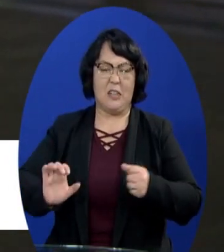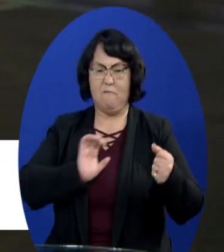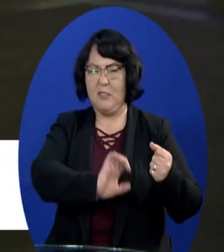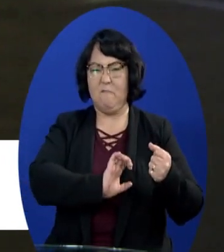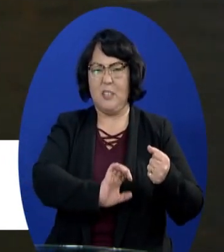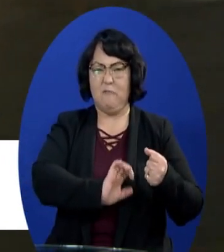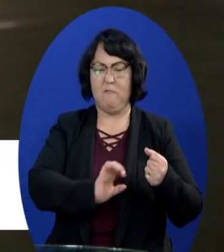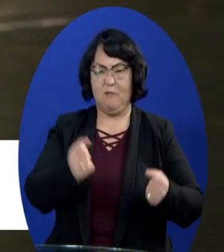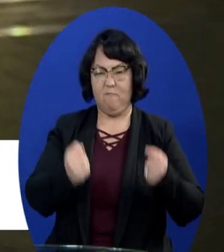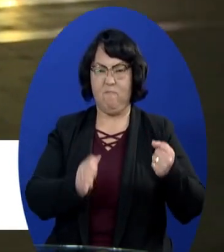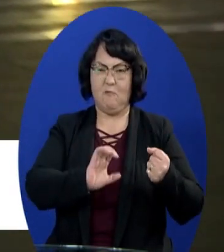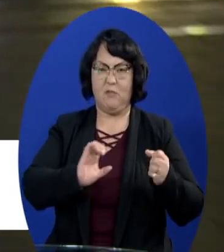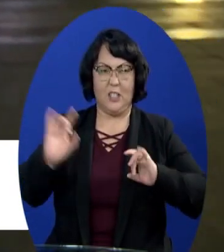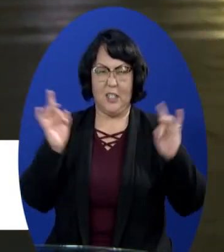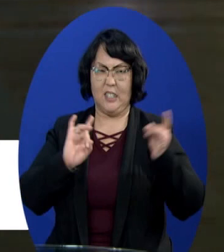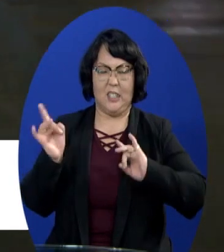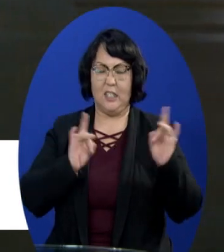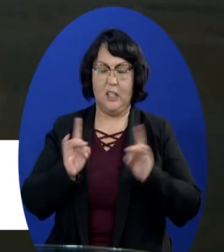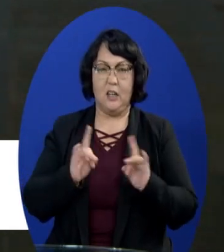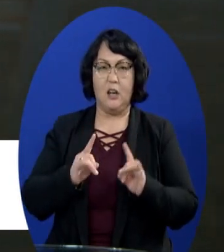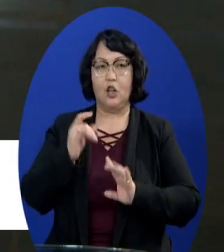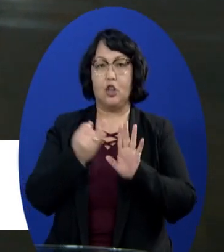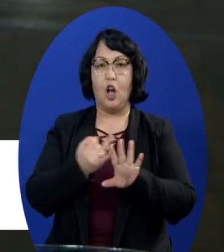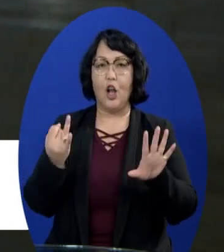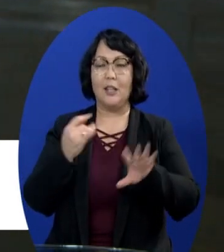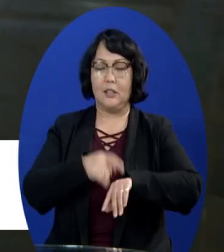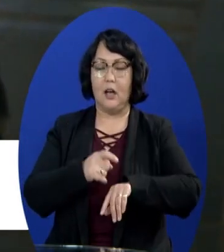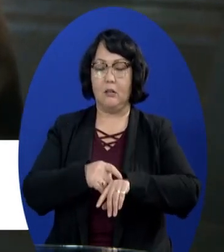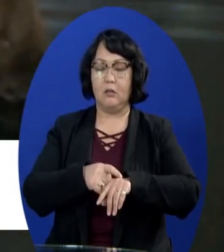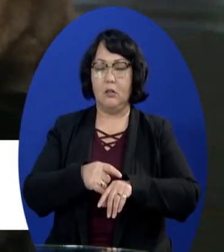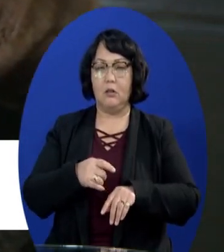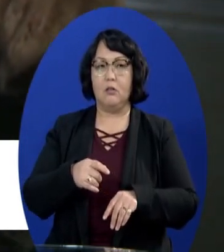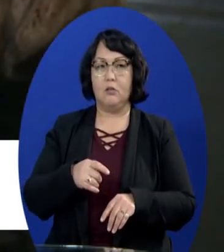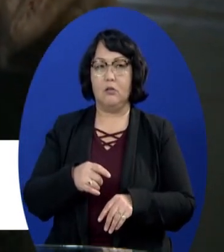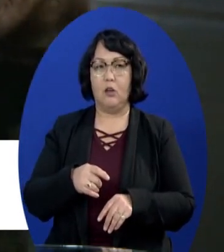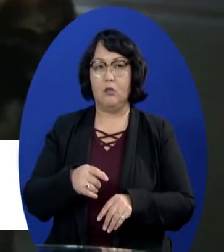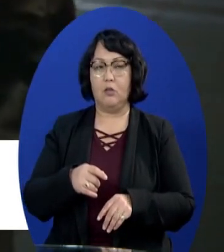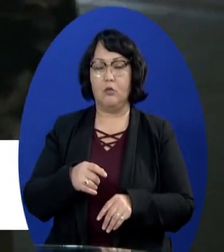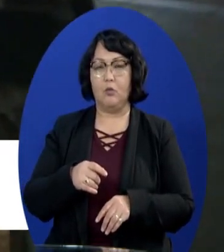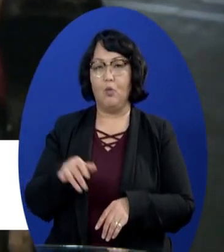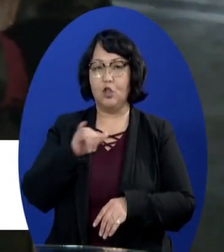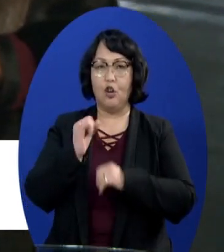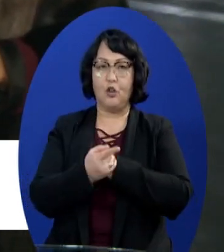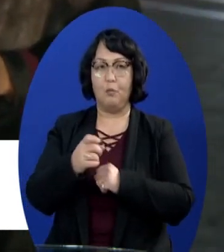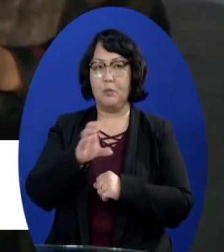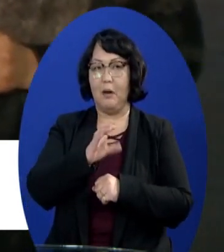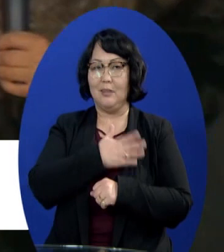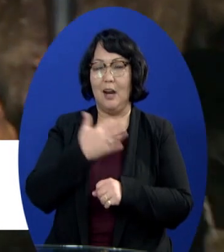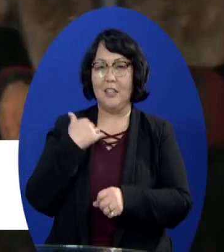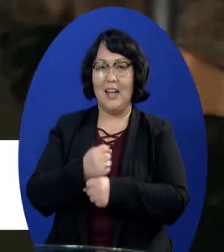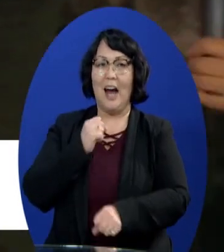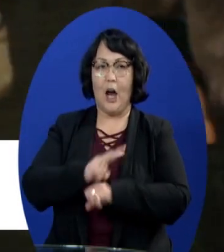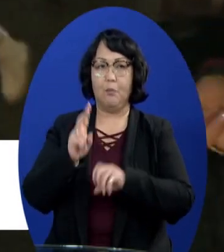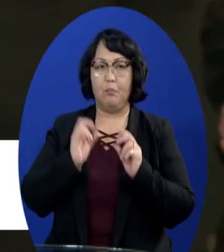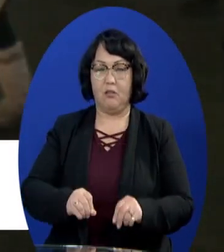үед огцорно гэсэн энэ мэдээллийг бол олон нийтэд хүргэснээр за энд одоо талбай дээр жигсэж байгаа хүмүүс бас тарж эхэлж байгаа юм